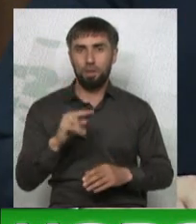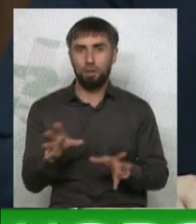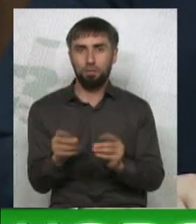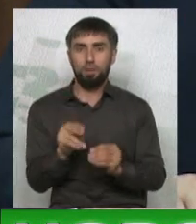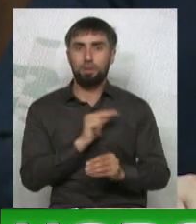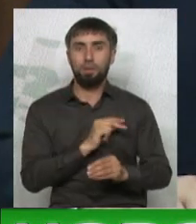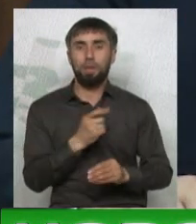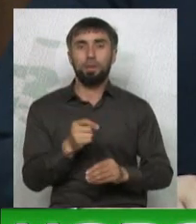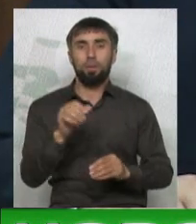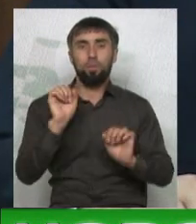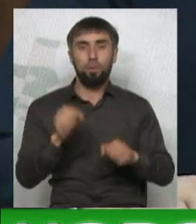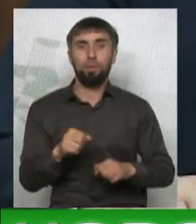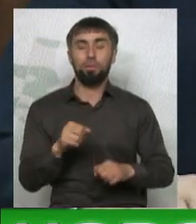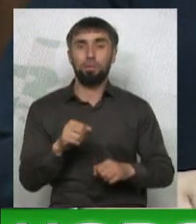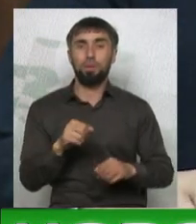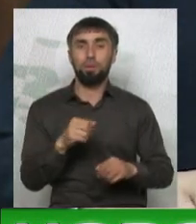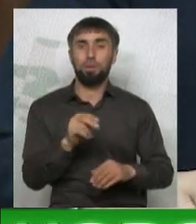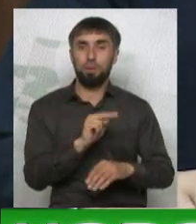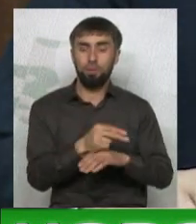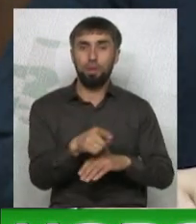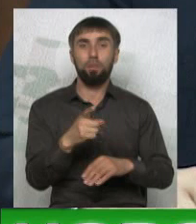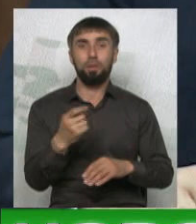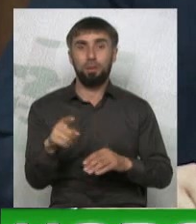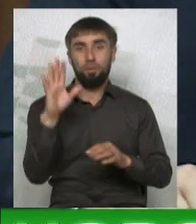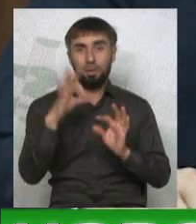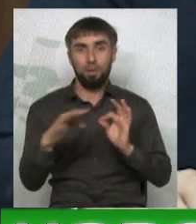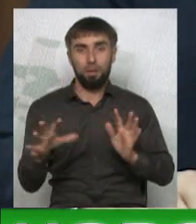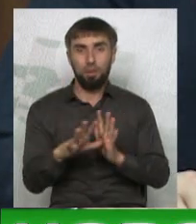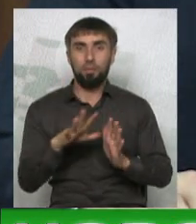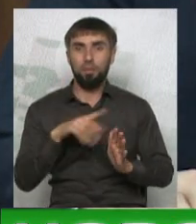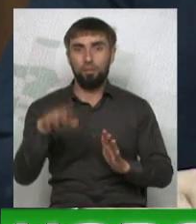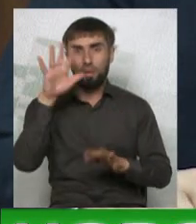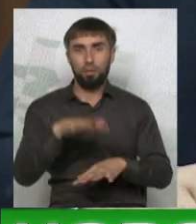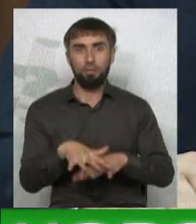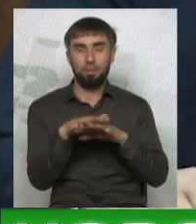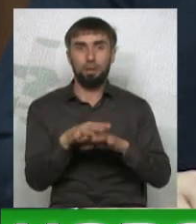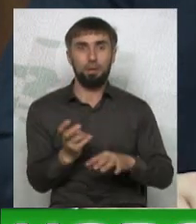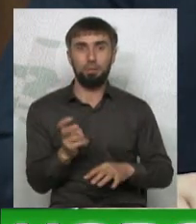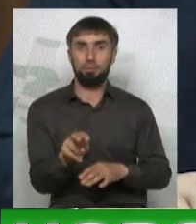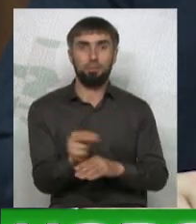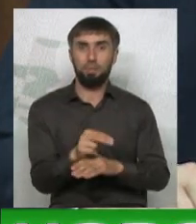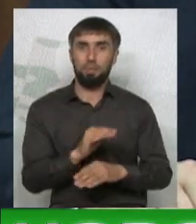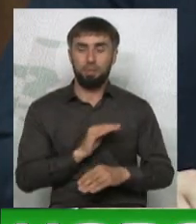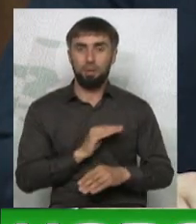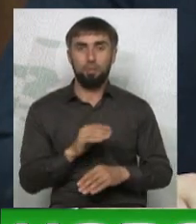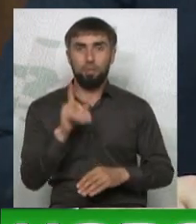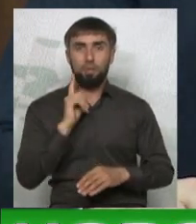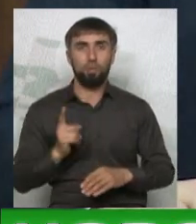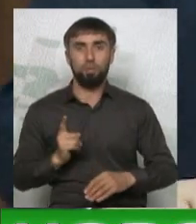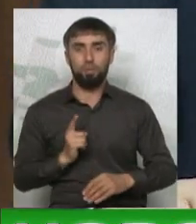где возможно подойти. Почему? Потому что некоторые космонавтные подстанции находятся в воде. А когда находятся в воде,